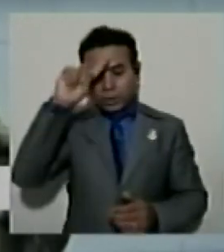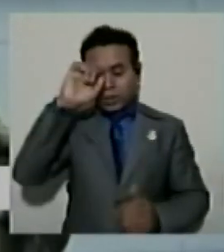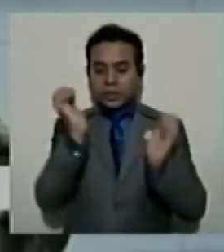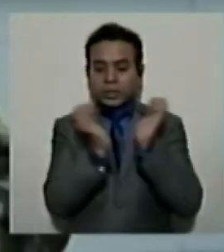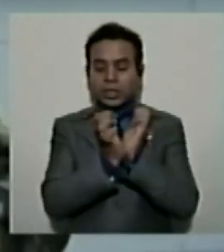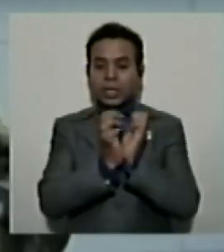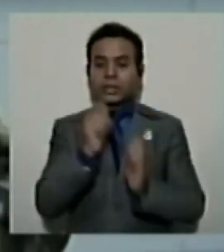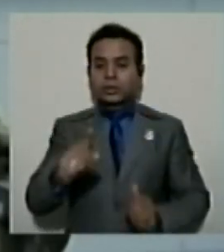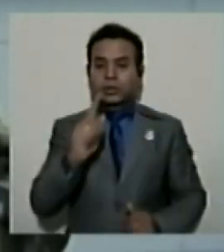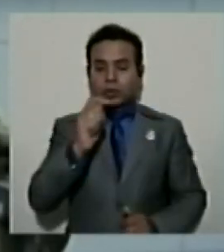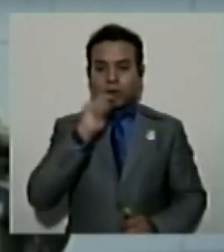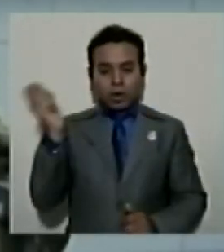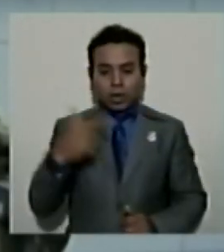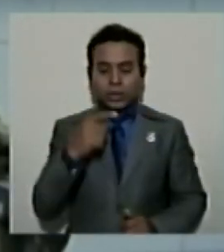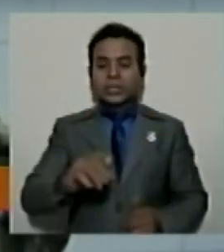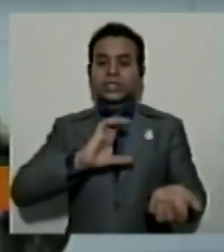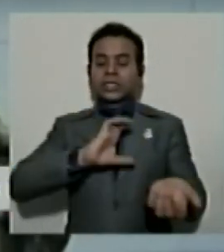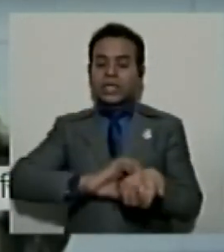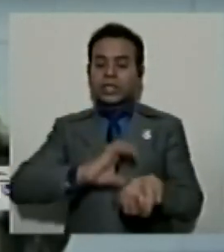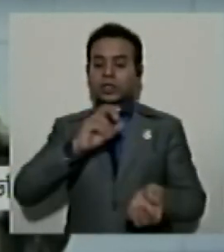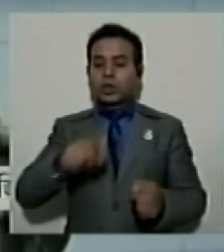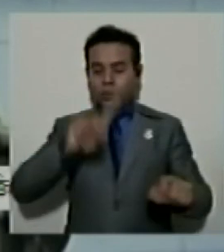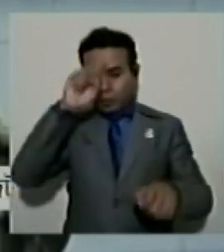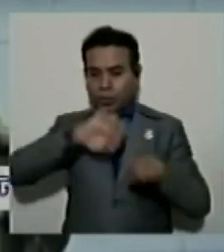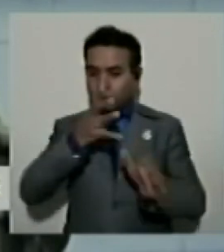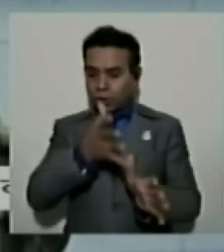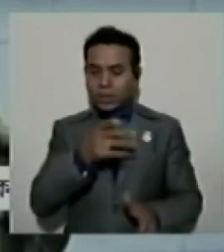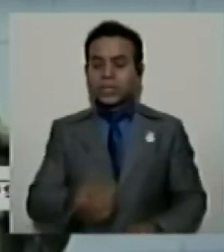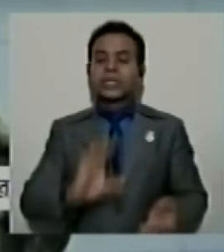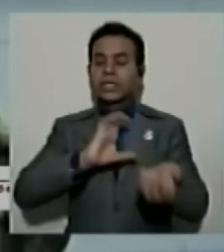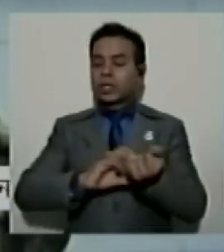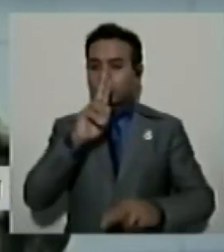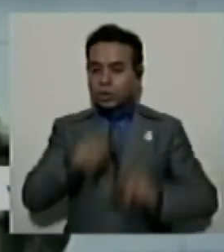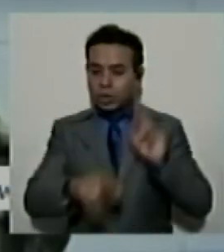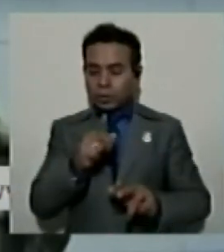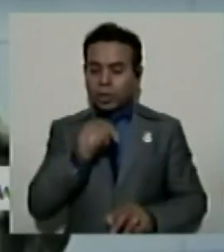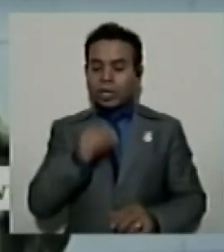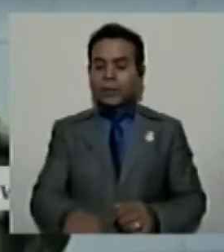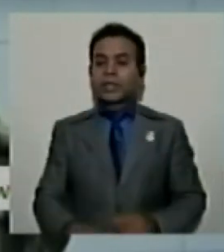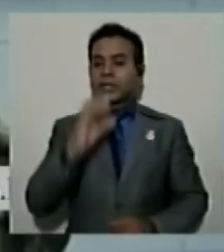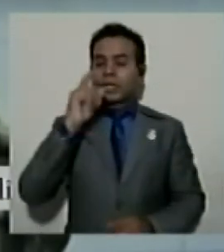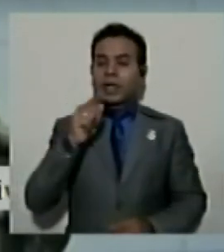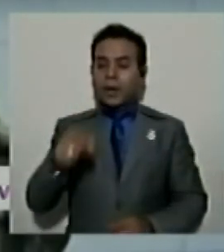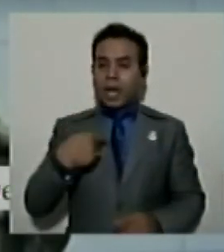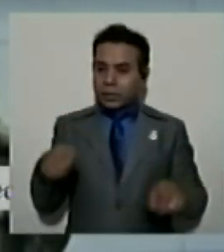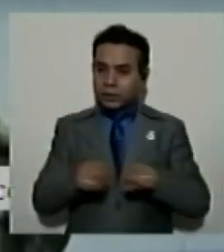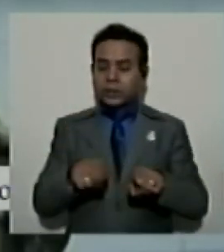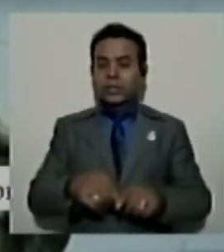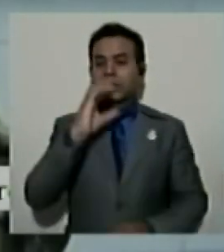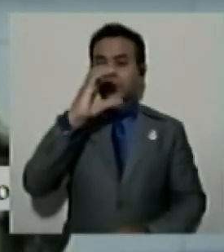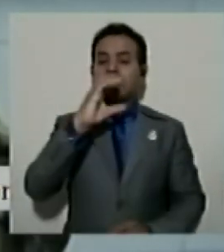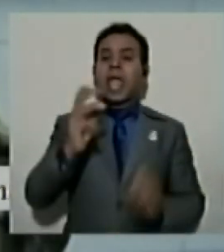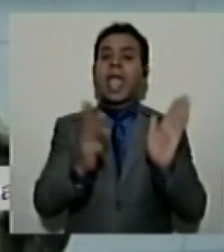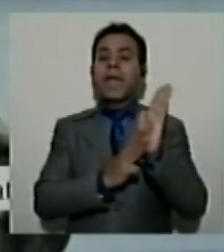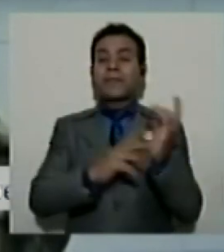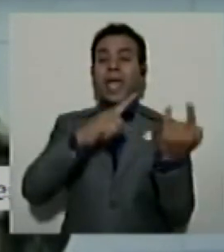নির্দেশনায় সিএমএসডি দেশের এই কান্তিলগ্নে নিরবিচ্ছিন্নভাবে চিকিৎসা সহায়তার সাথে